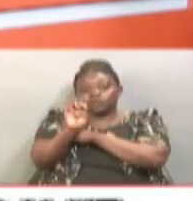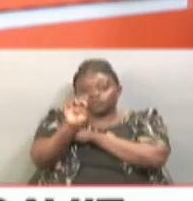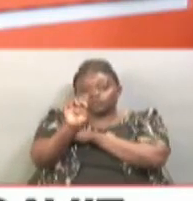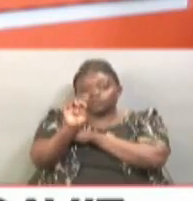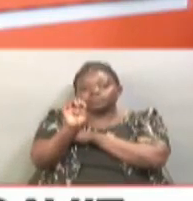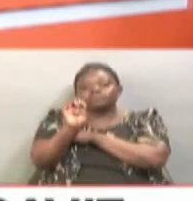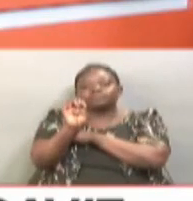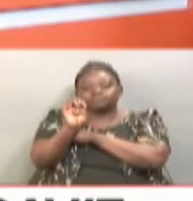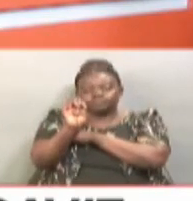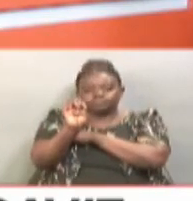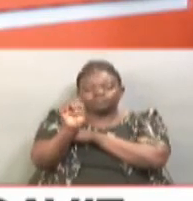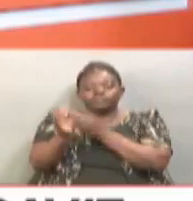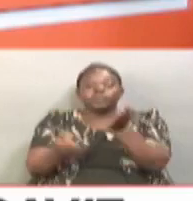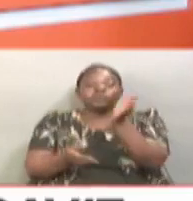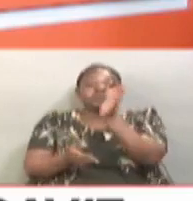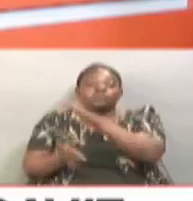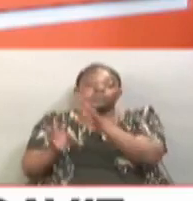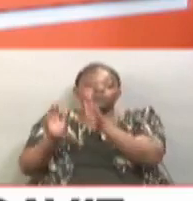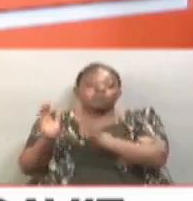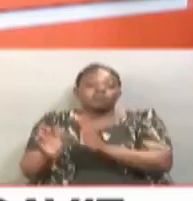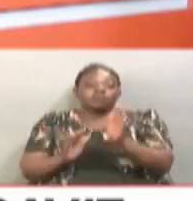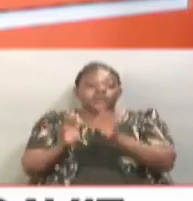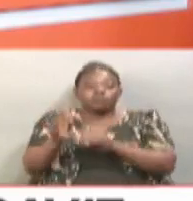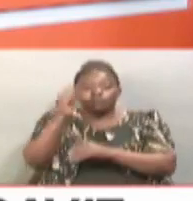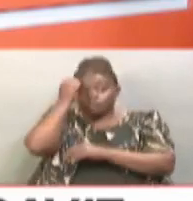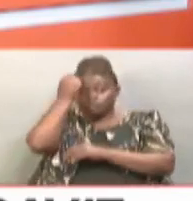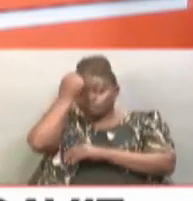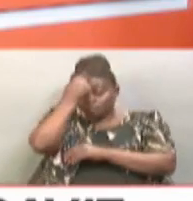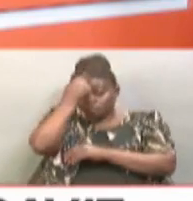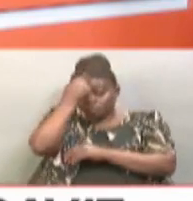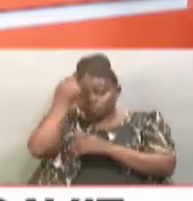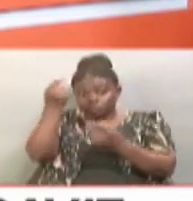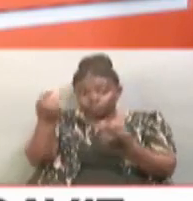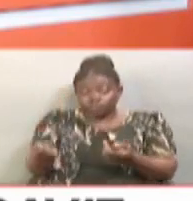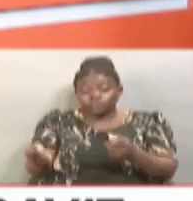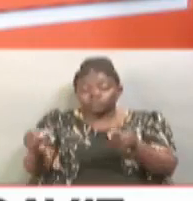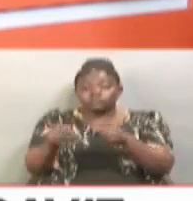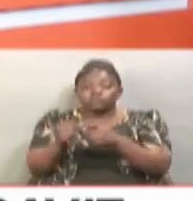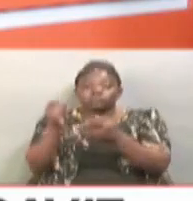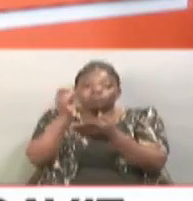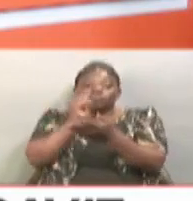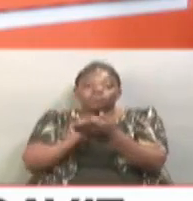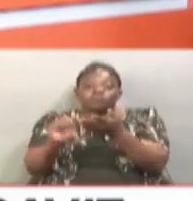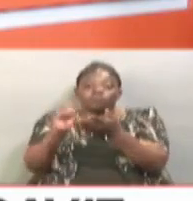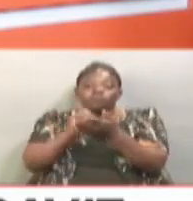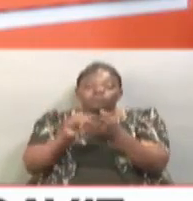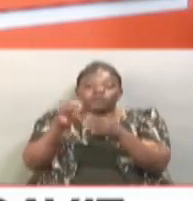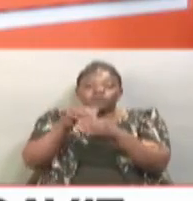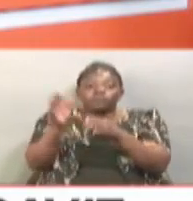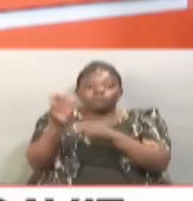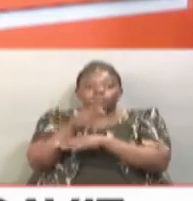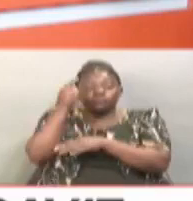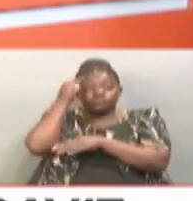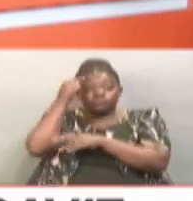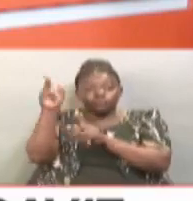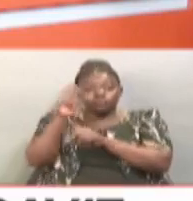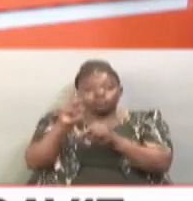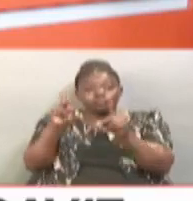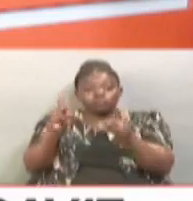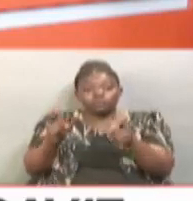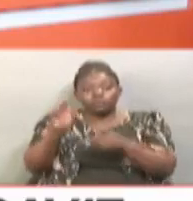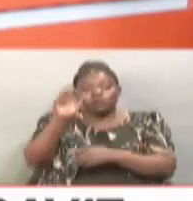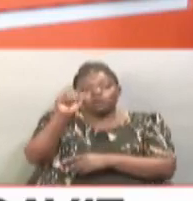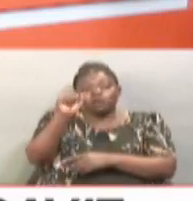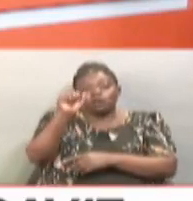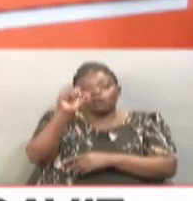Emirates bakomezeddwa mu nteekateeka eya gavumenti era ng'omuwandiisi w'enkalakalira mu minisitule y'ekikula ky'abantu Hagure